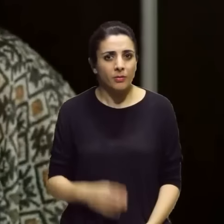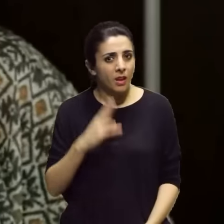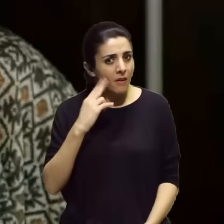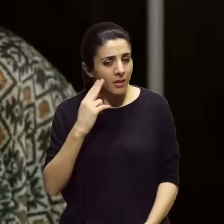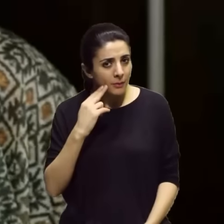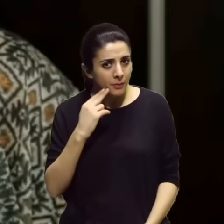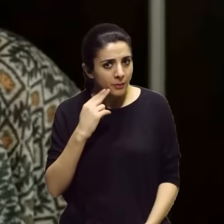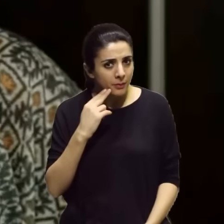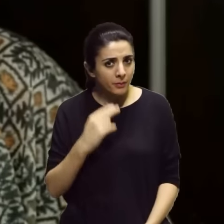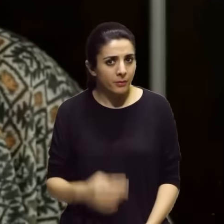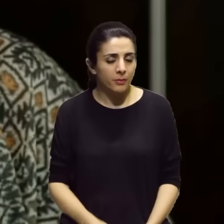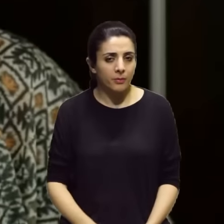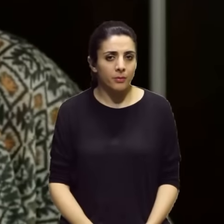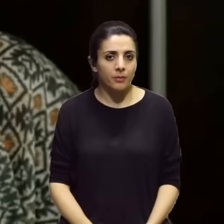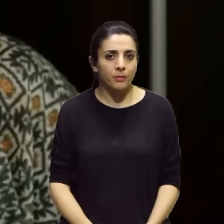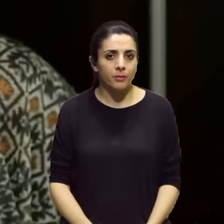Efendim?